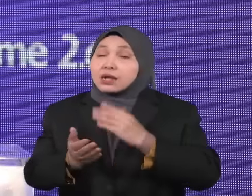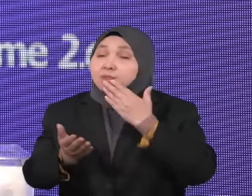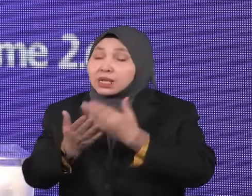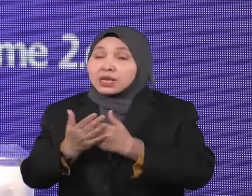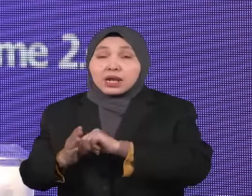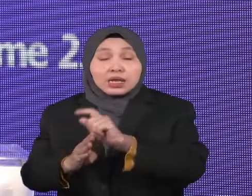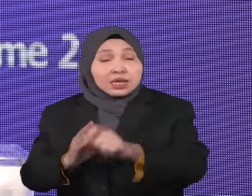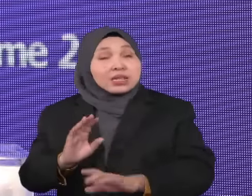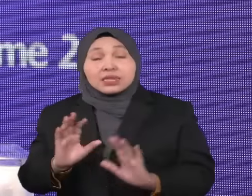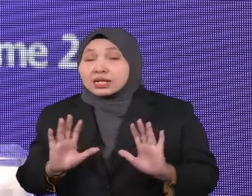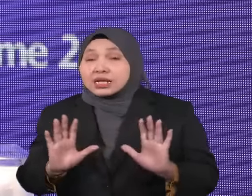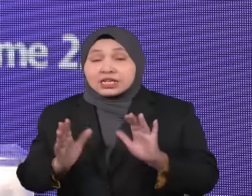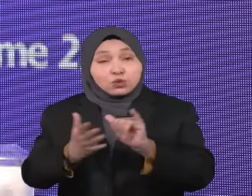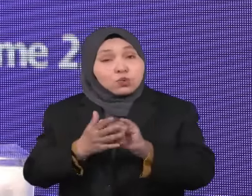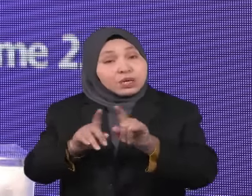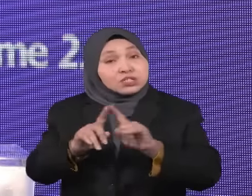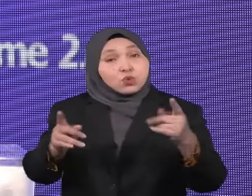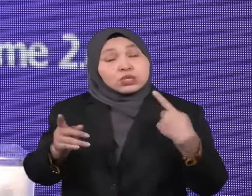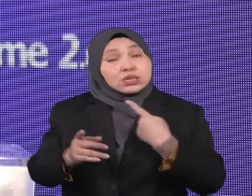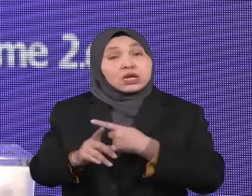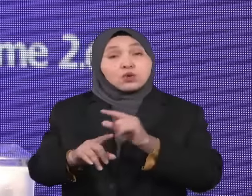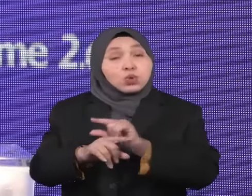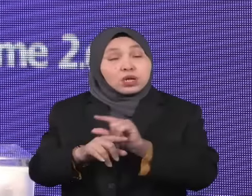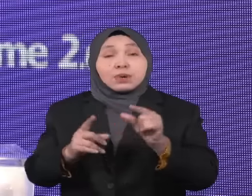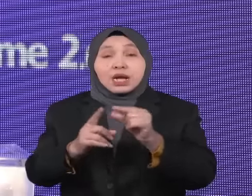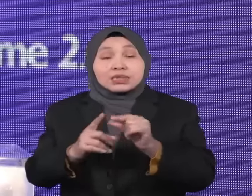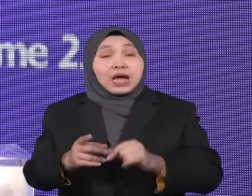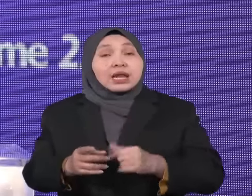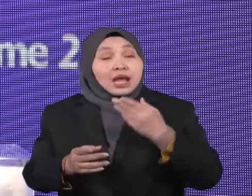Jadi itu beza bila kita menggunakan perkataan